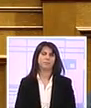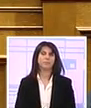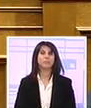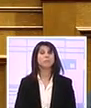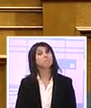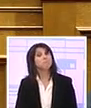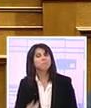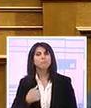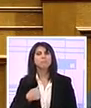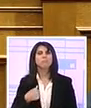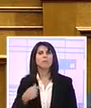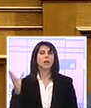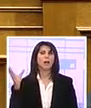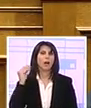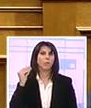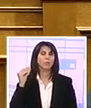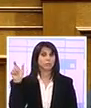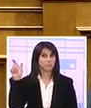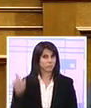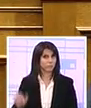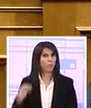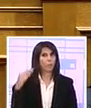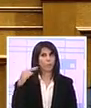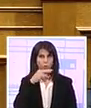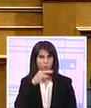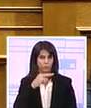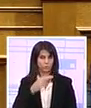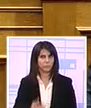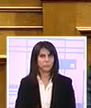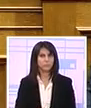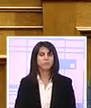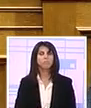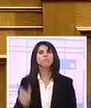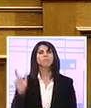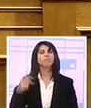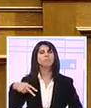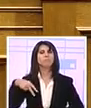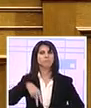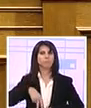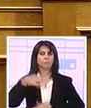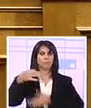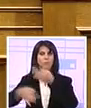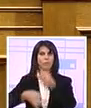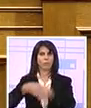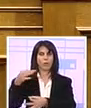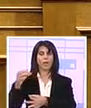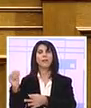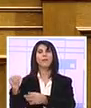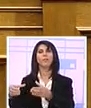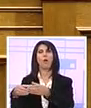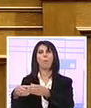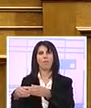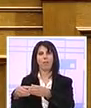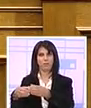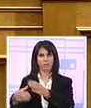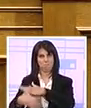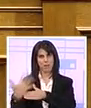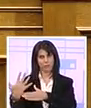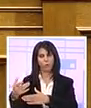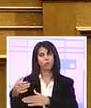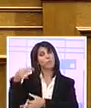Άκουσα λοιπόν τον Πρωθυπουργό στην ομιλία του στην κοινοβουλευτική